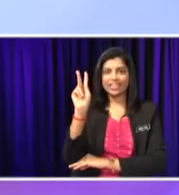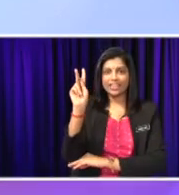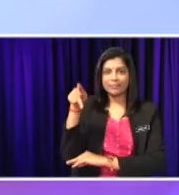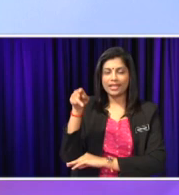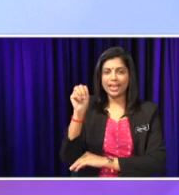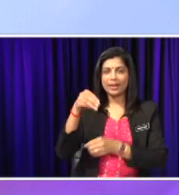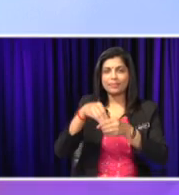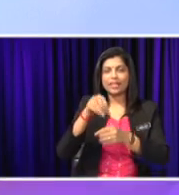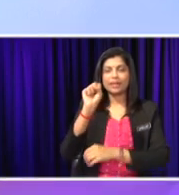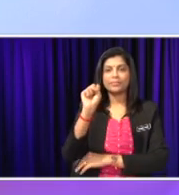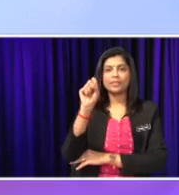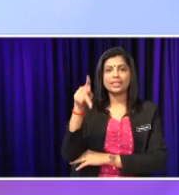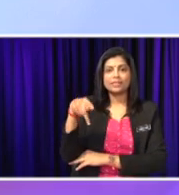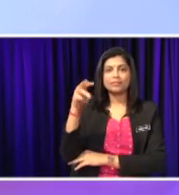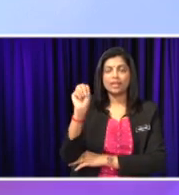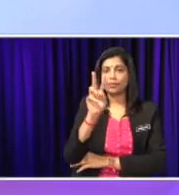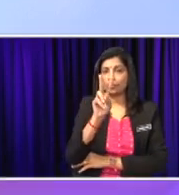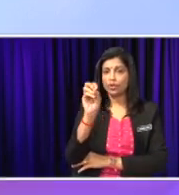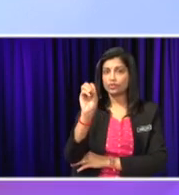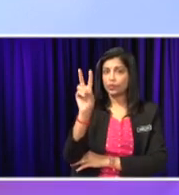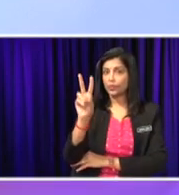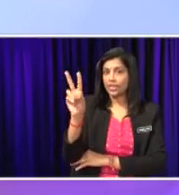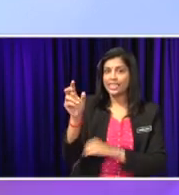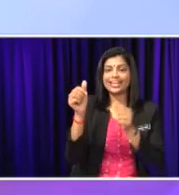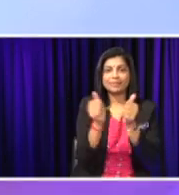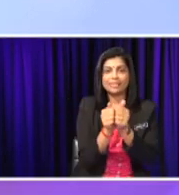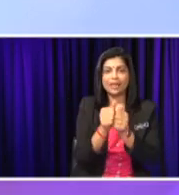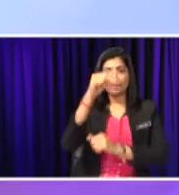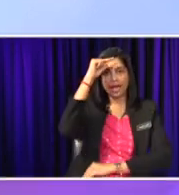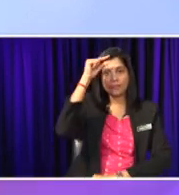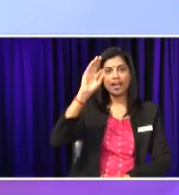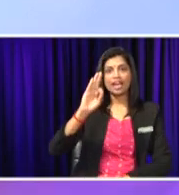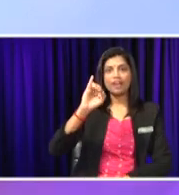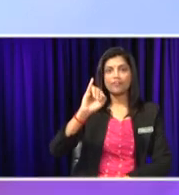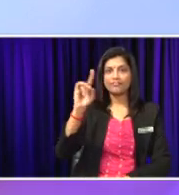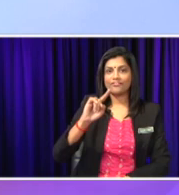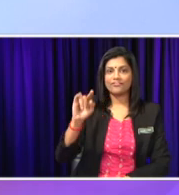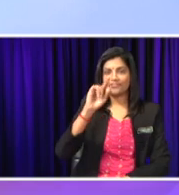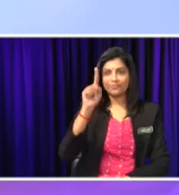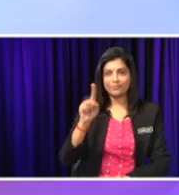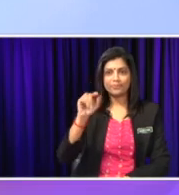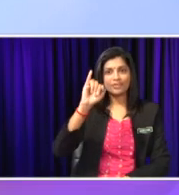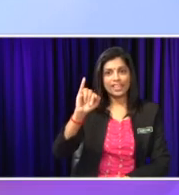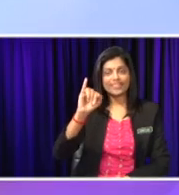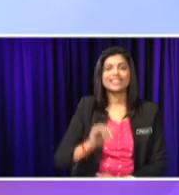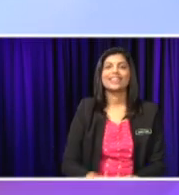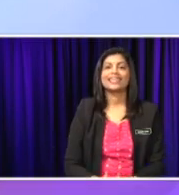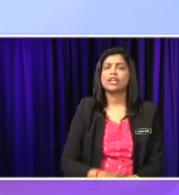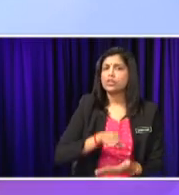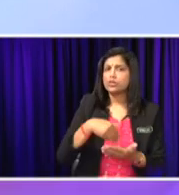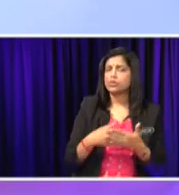SPM 2022 bisa dengan host Anda Abang Fizi oke Hari ini Abang harapkan Semoga